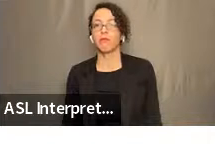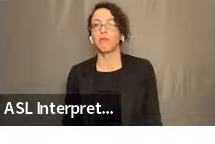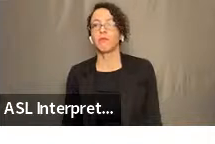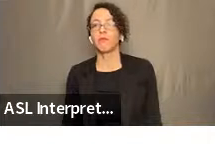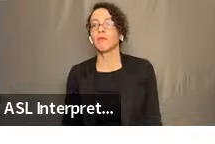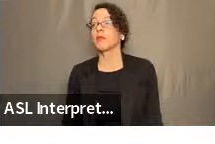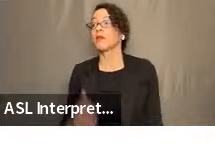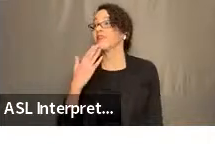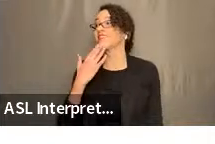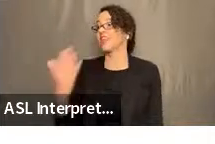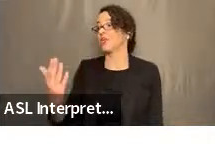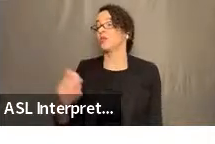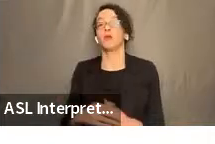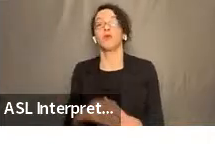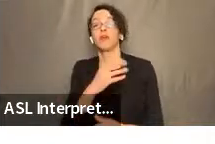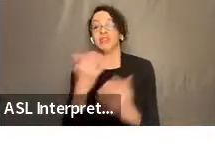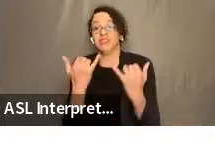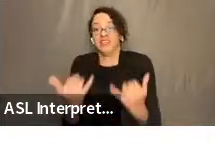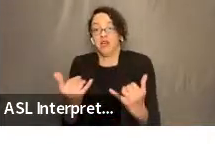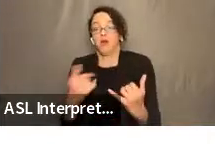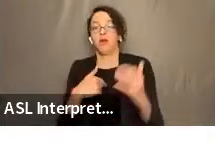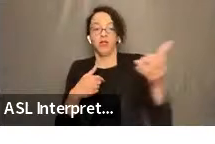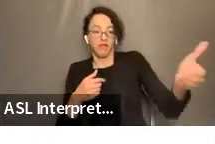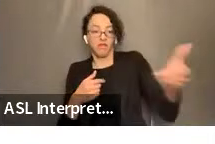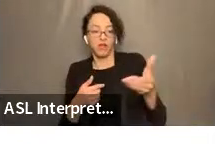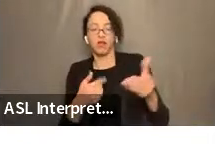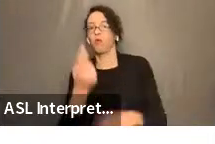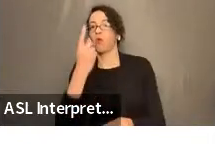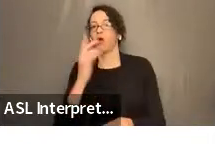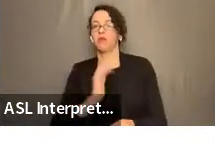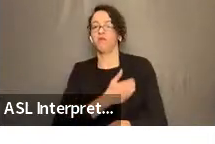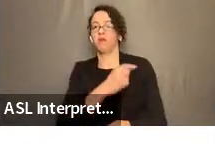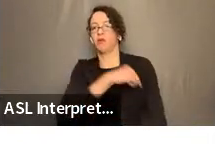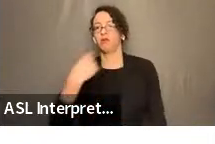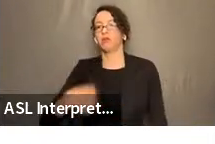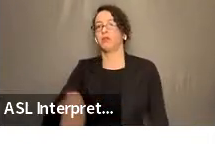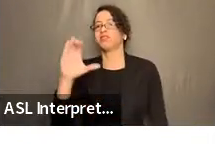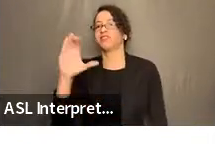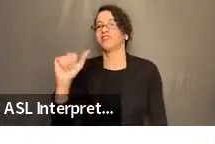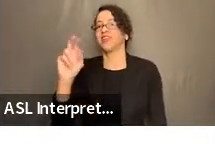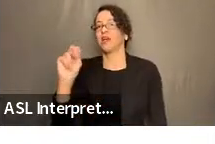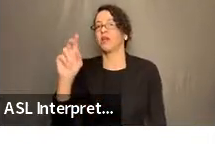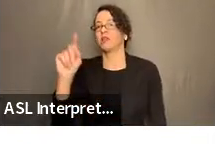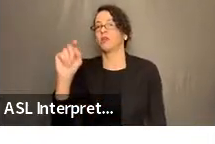Thank you. And now I invite one of our Cantonese interpreters to share the